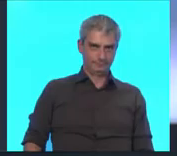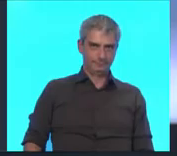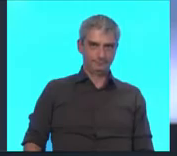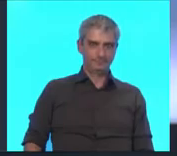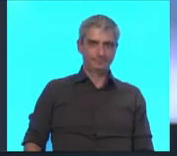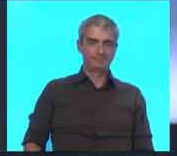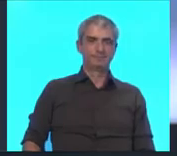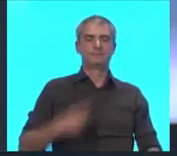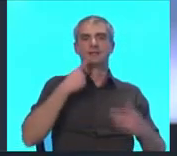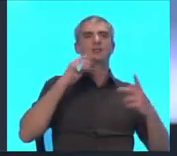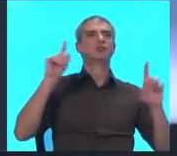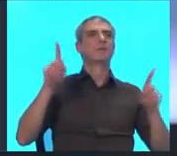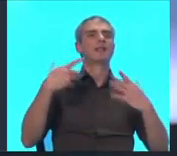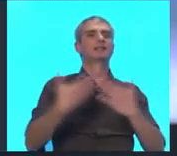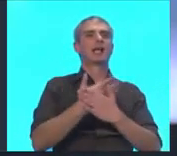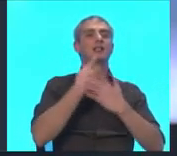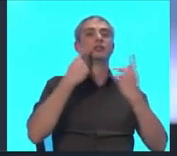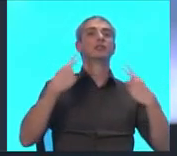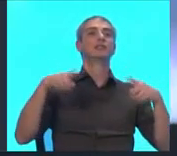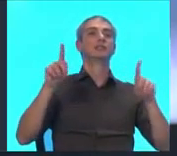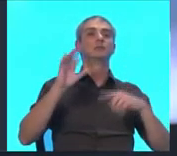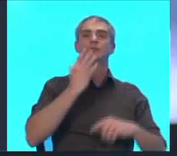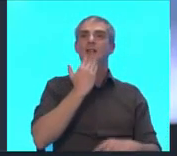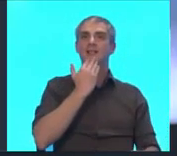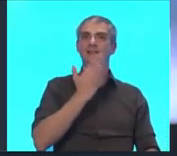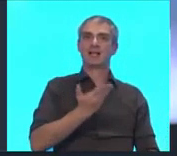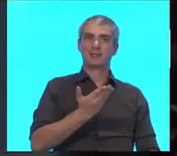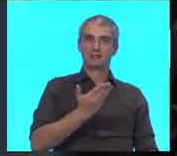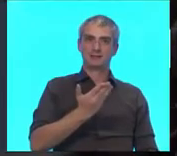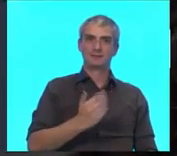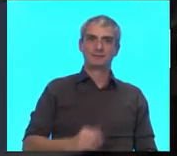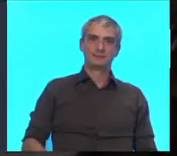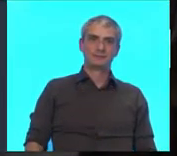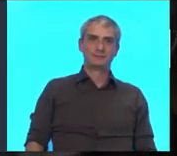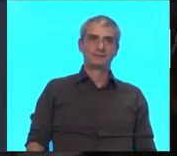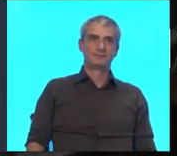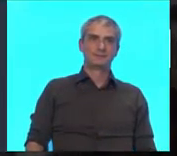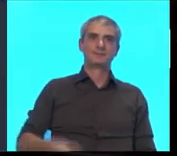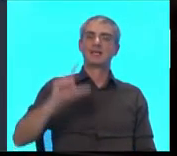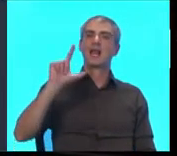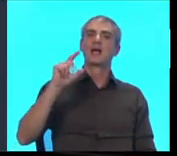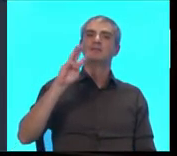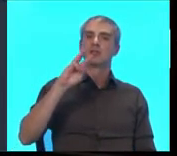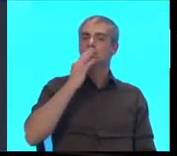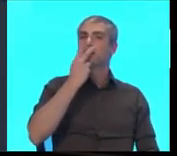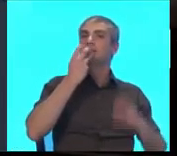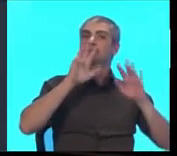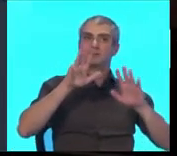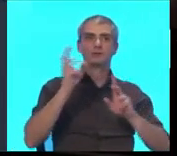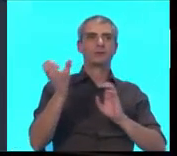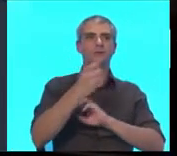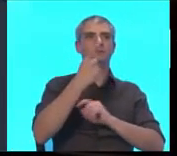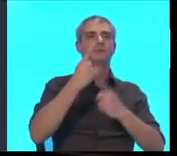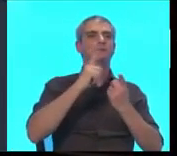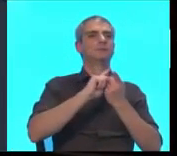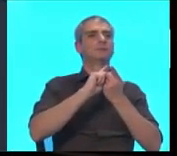ומנצח חדש לתזמורת הפילרמונית הישראלית. להב שני, בן 29 בלבד, ימונה למנהל